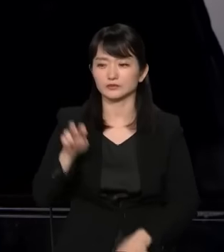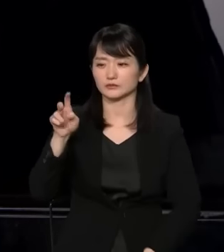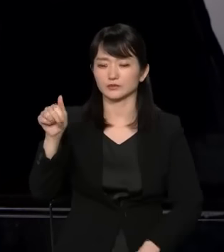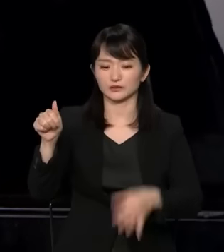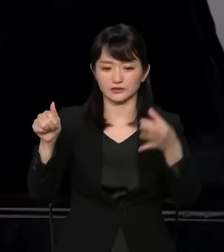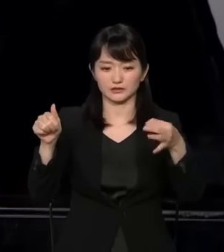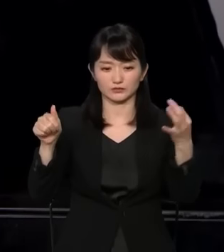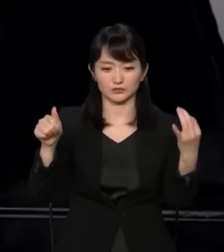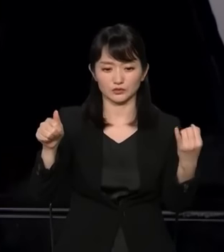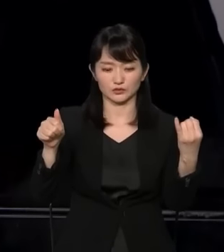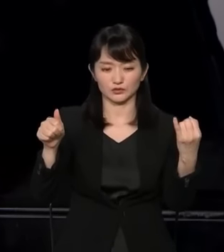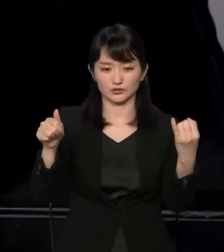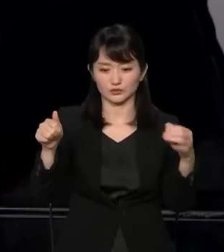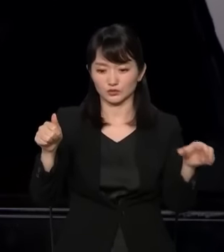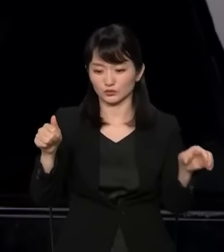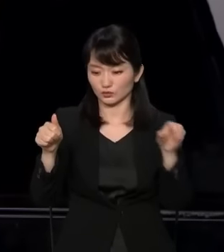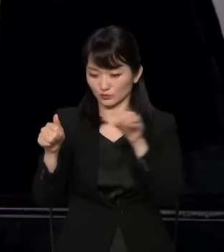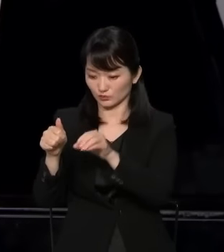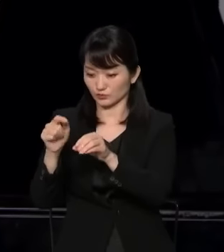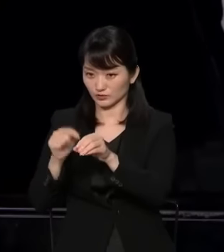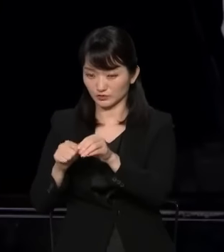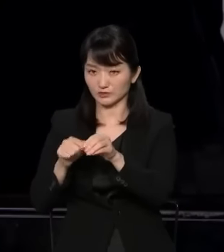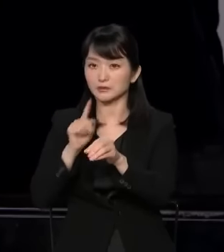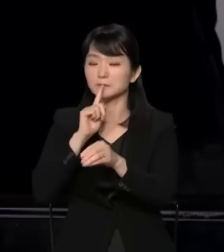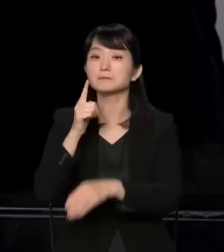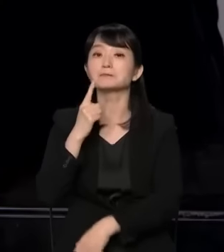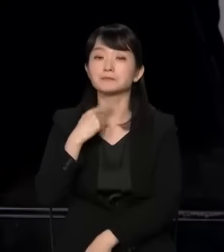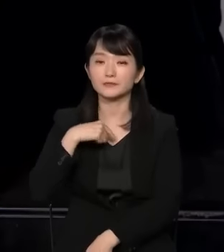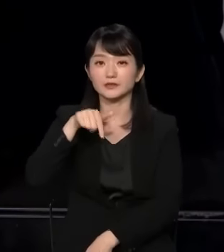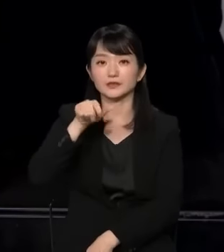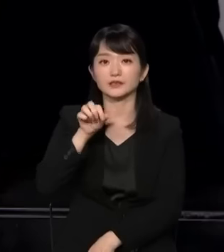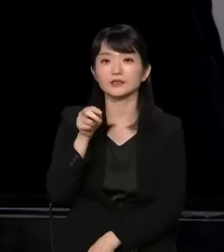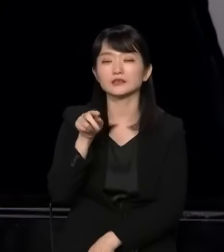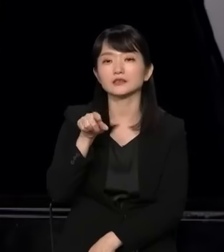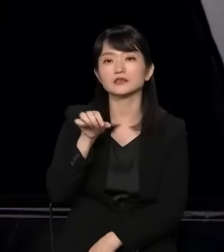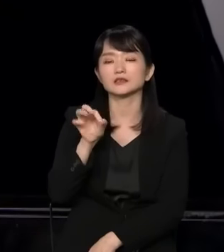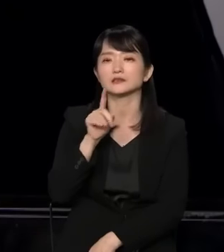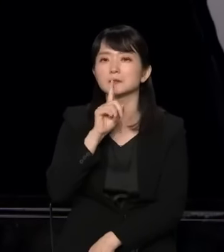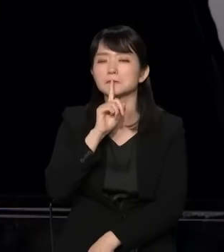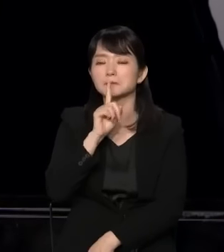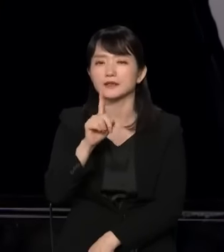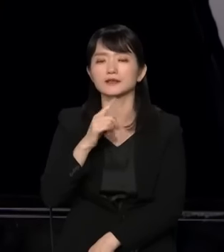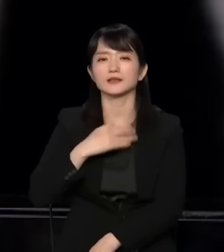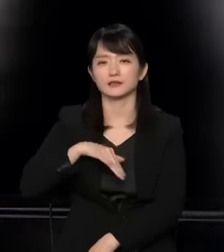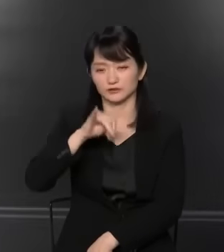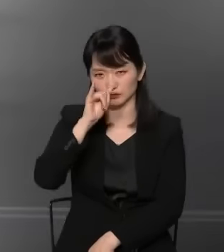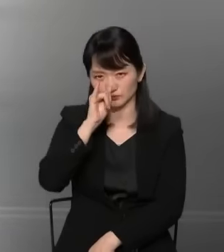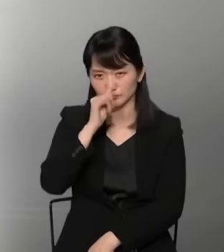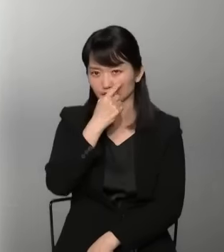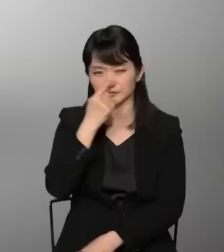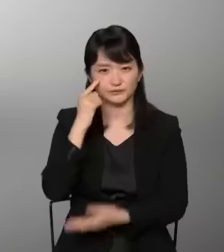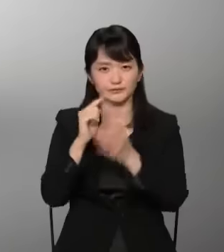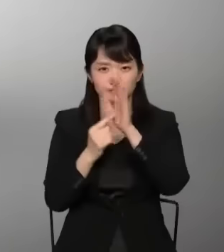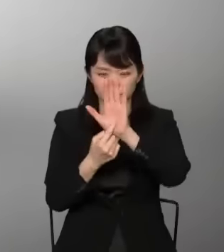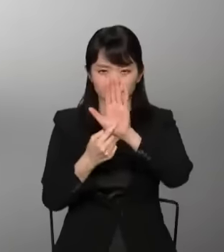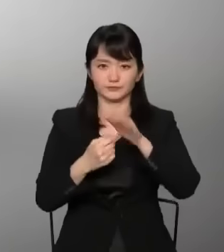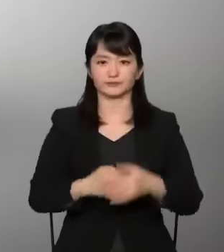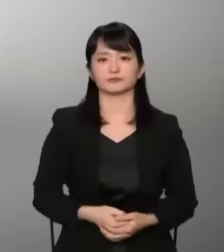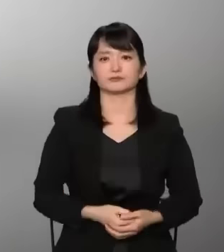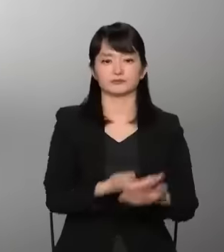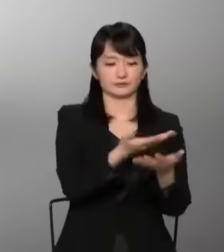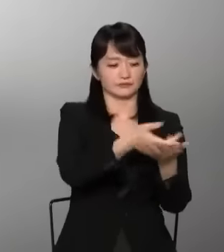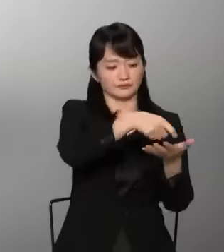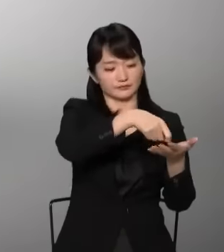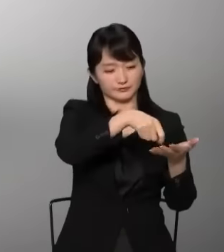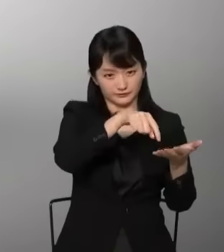포함해 있다는 것을 공연이 얘기해 왔다는 강혜경 씨의 주장을 뒷받침하는 문서가 공개된 겁니다 각서에